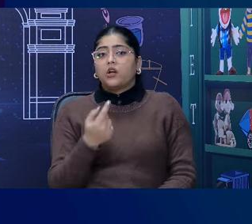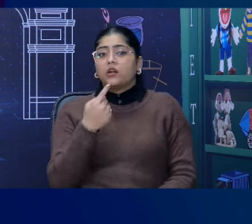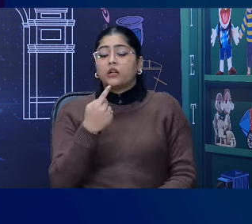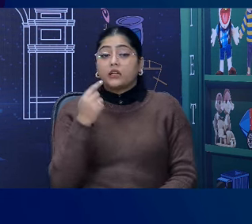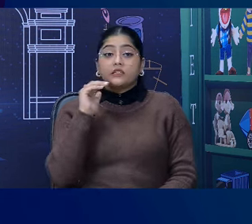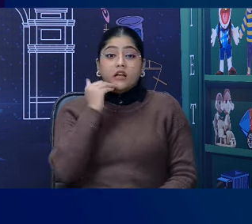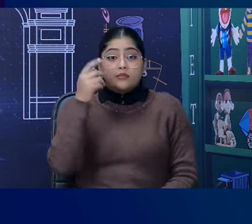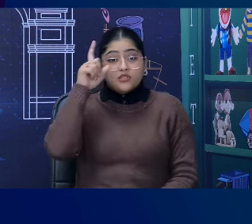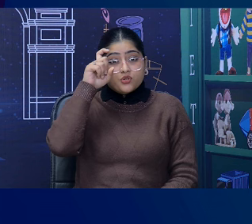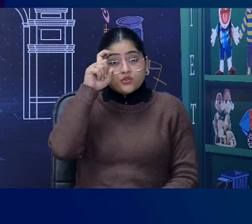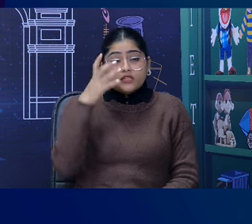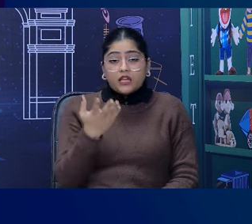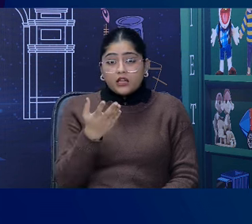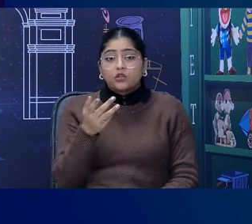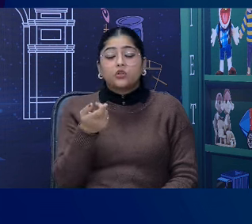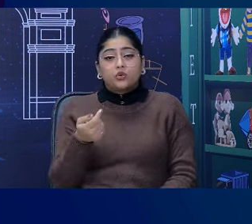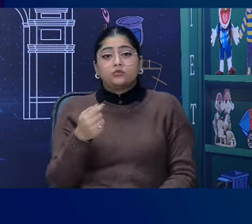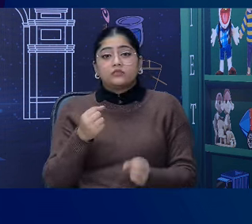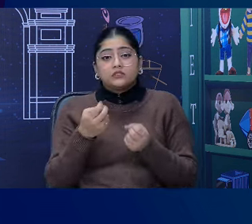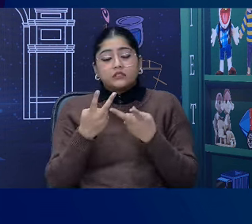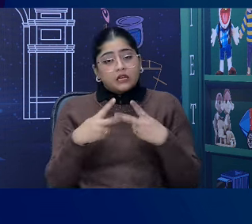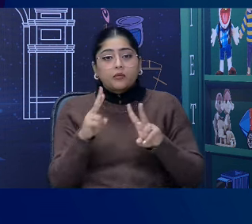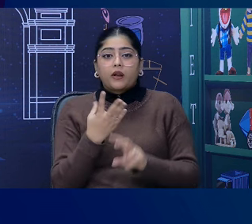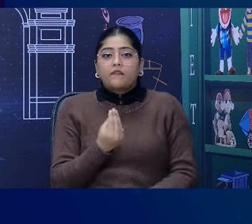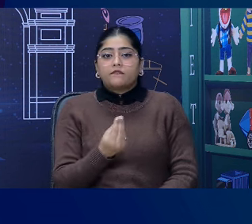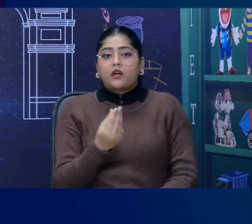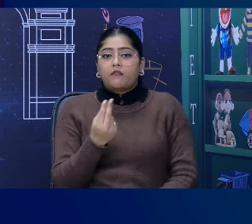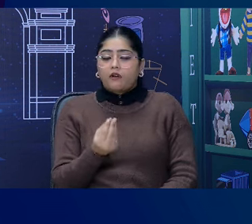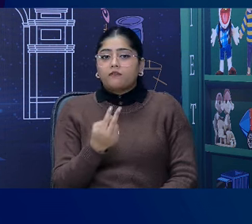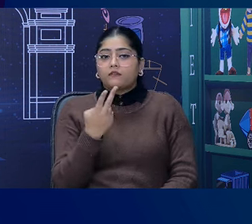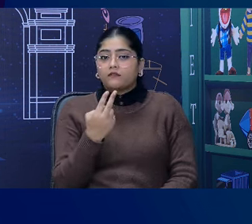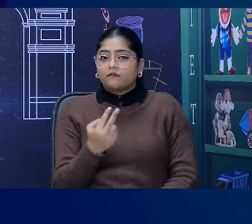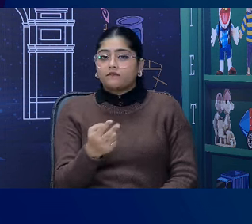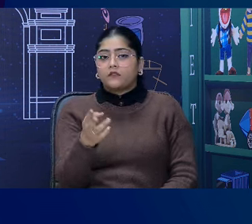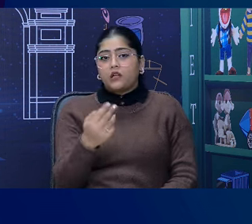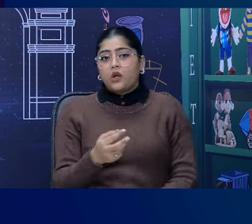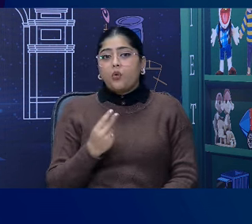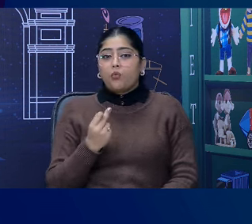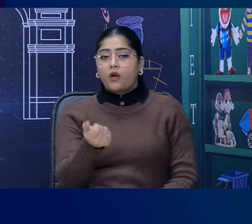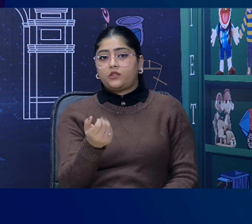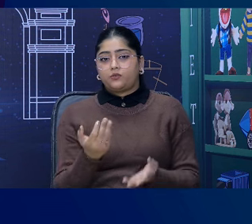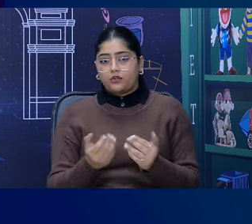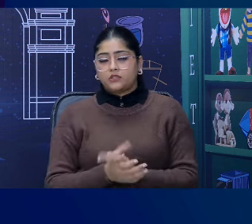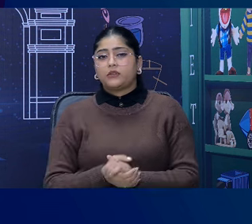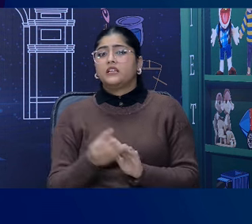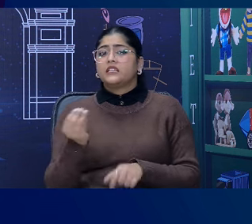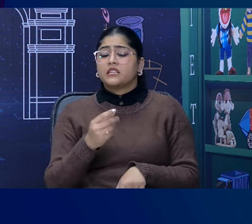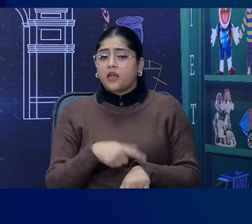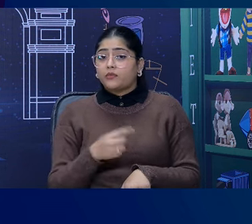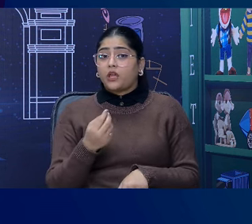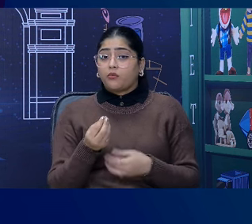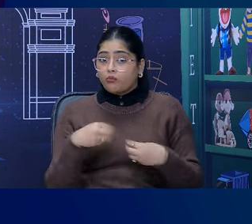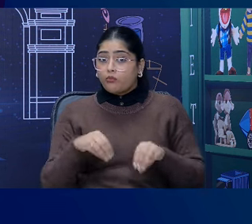में आपका वो 60 भी हो सकता है 50 भी हो सकता है ओके तो वो भी बहुत ज्यादा भी हो सकता है ज्यादा भी हो सकता है